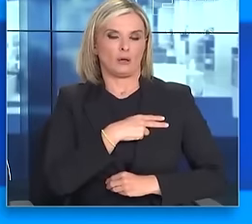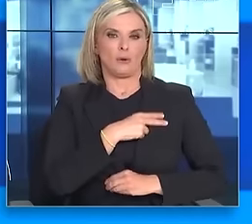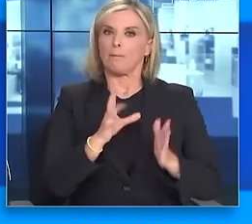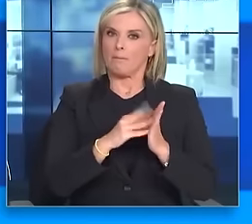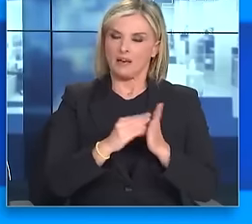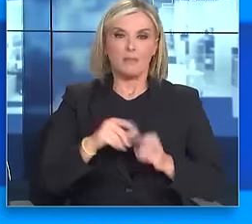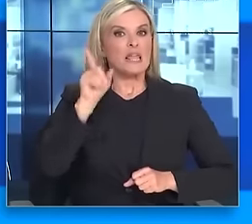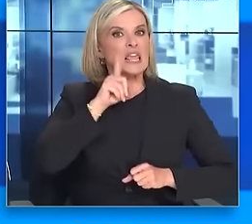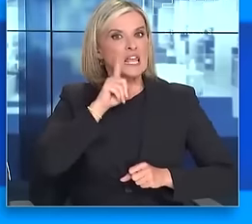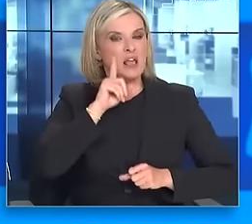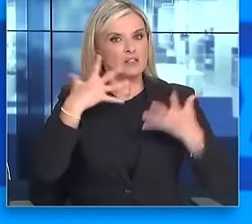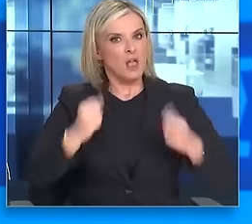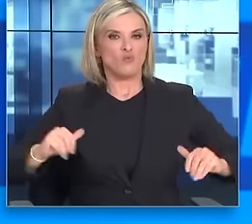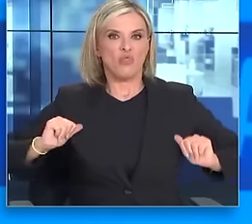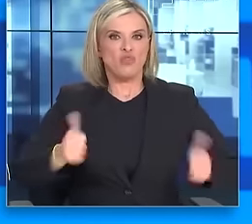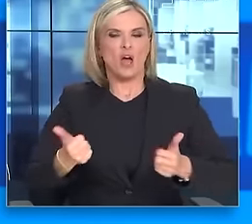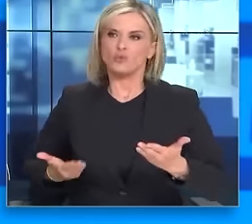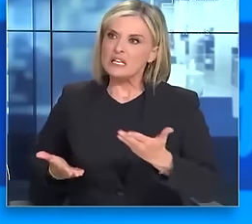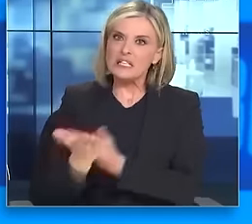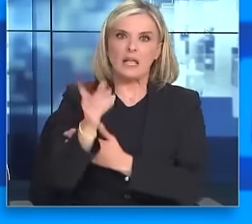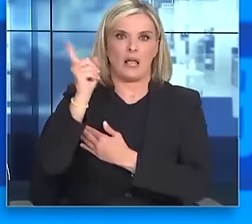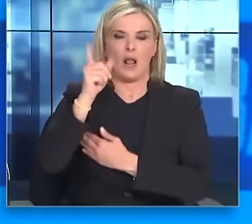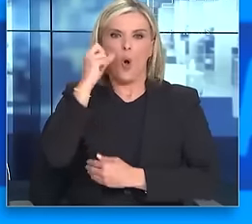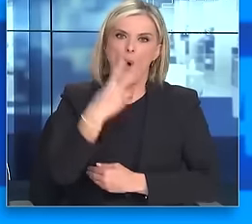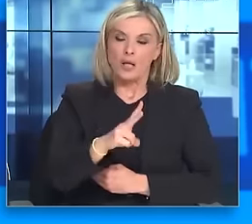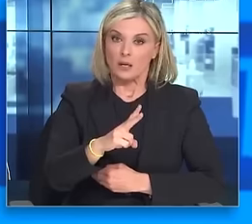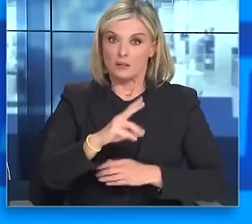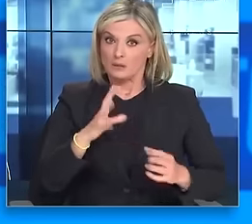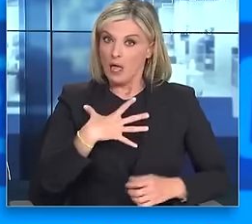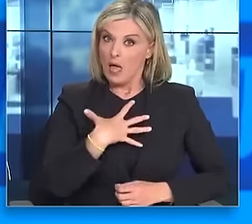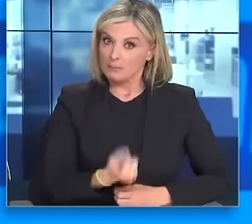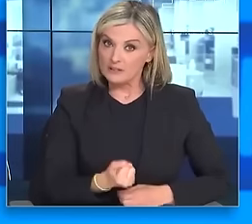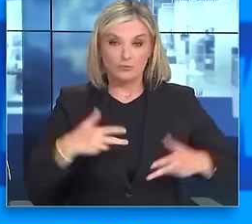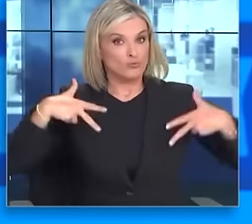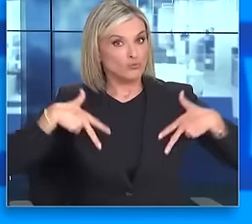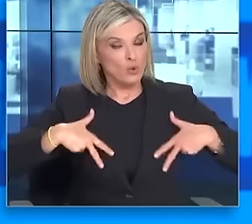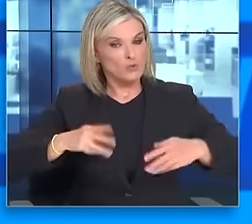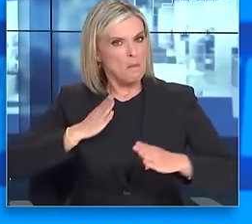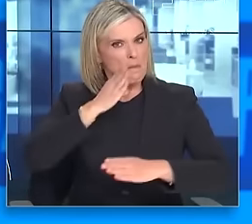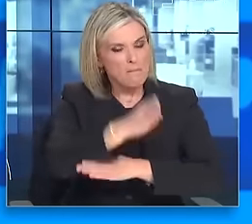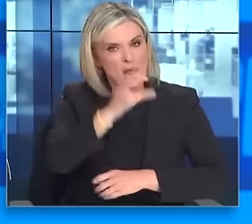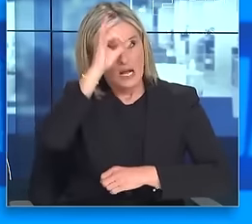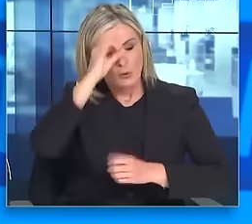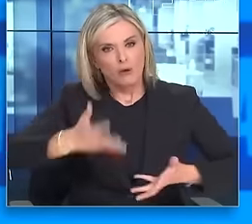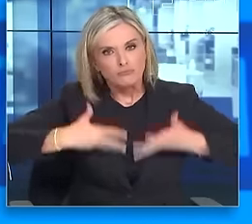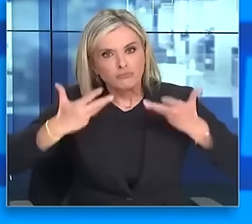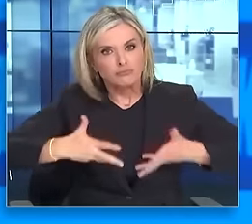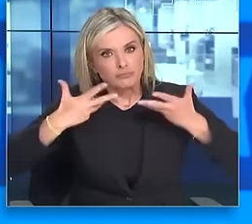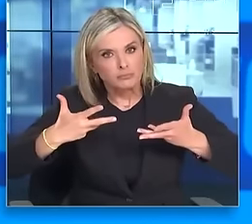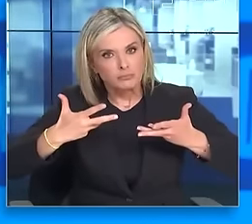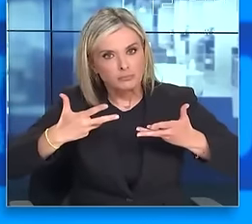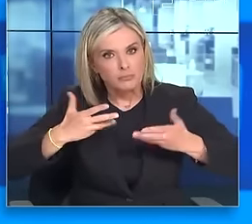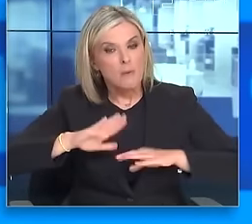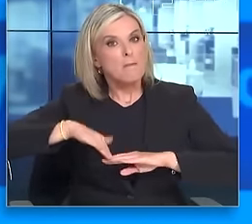να καταγγείλουν τα περιστατικά κακοποίησης, άρα εμπιστεύονται επί της αρχής το κράτος και την ελληνική αστυνομία. Και μετά υπάρχει αντίδραση και από